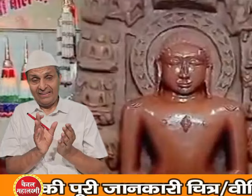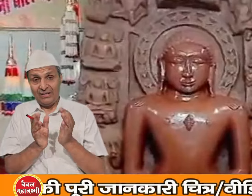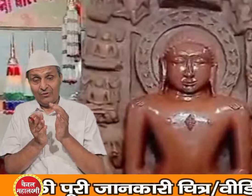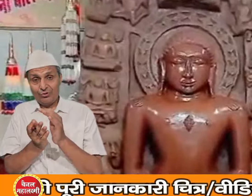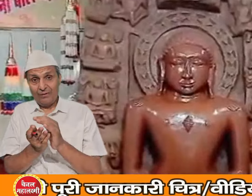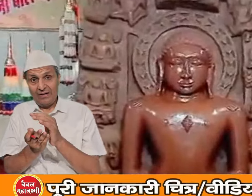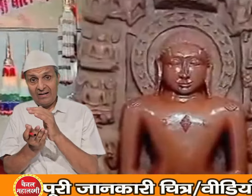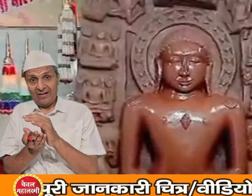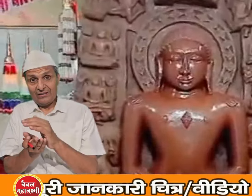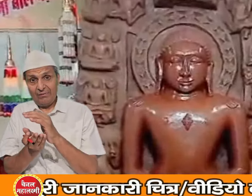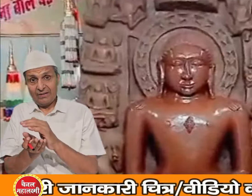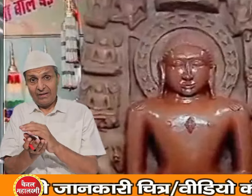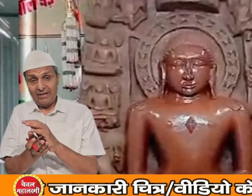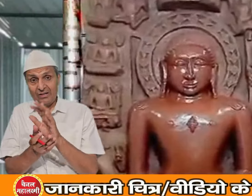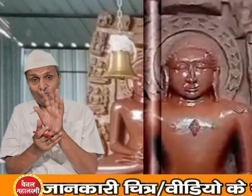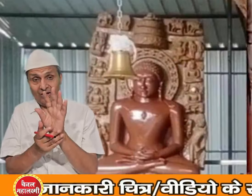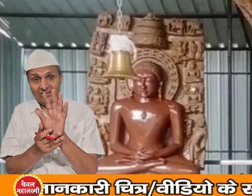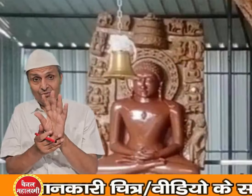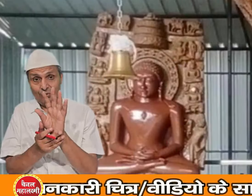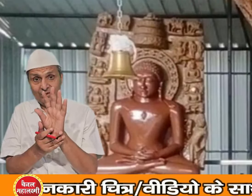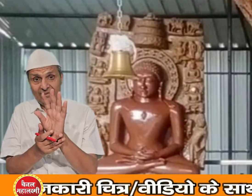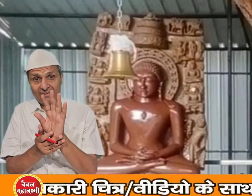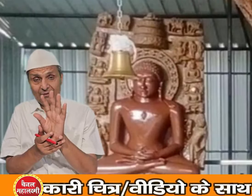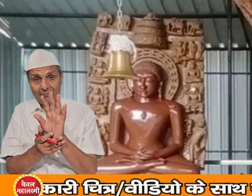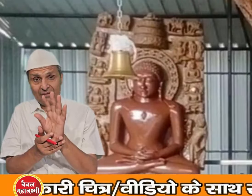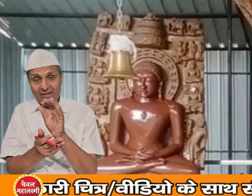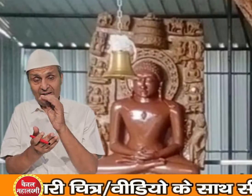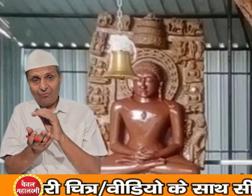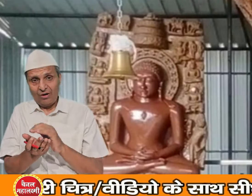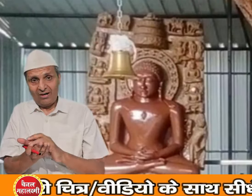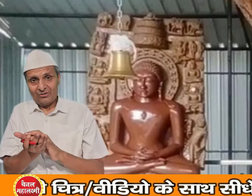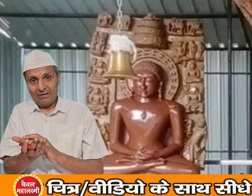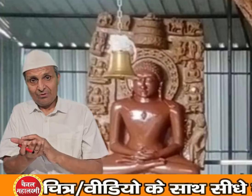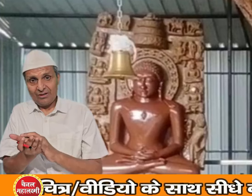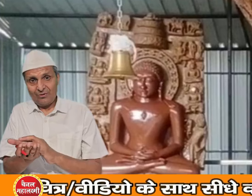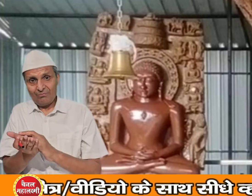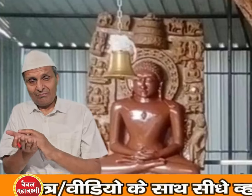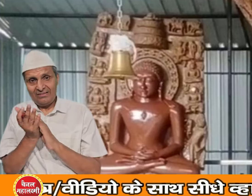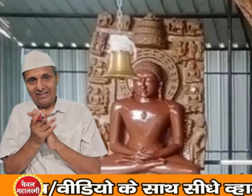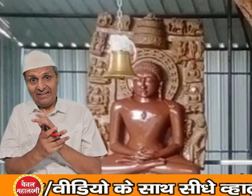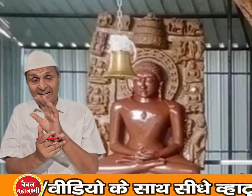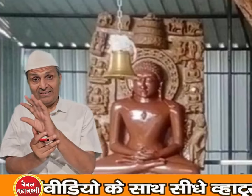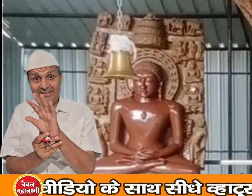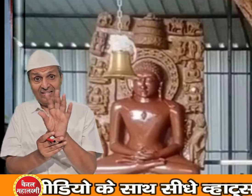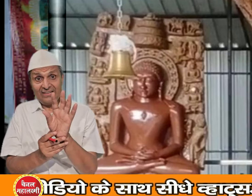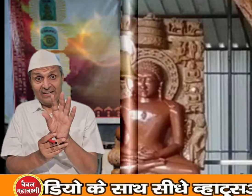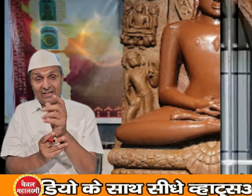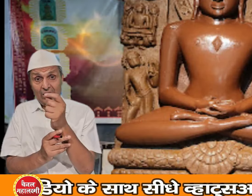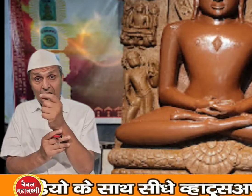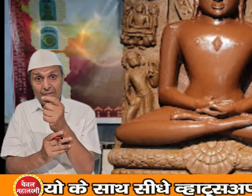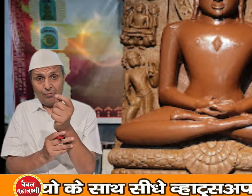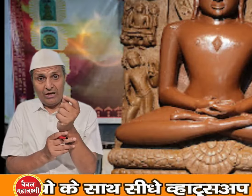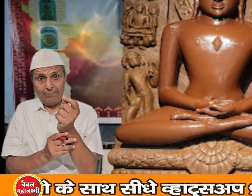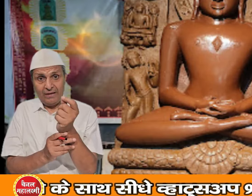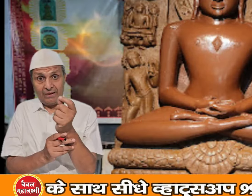वहां की स्थिति उसमें वह आज भी प्रतिमाएं जो आज से 2000 सा प्रनी प्रतिमा वो आज भी आपको खरगौन में मिल जाएंगी इसलिए इस धरा के